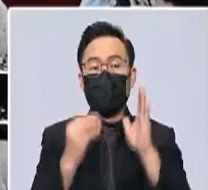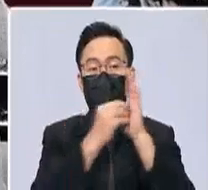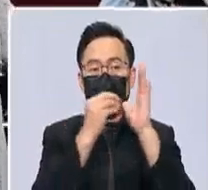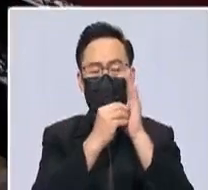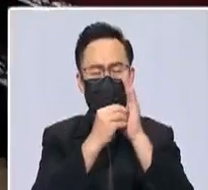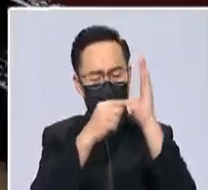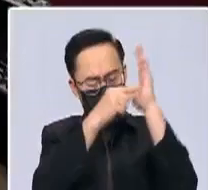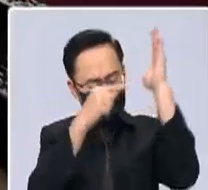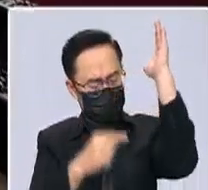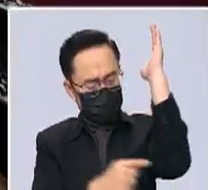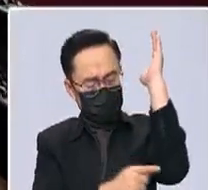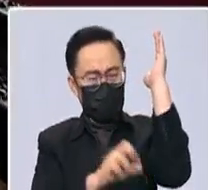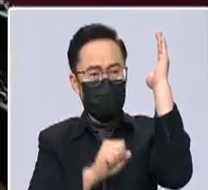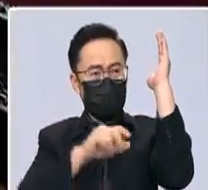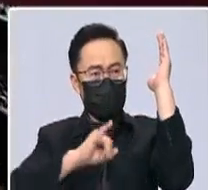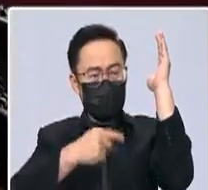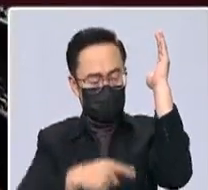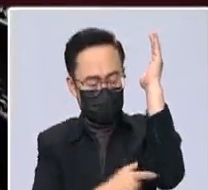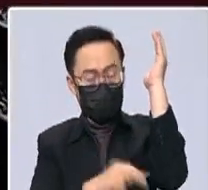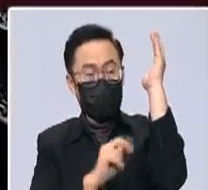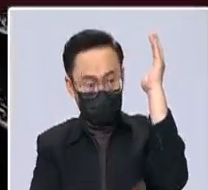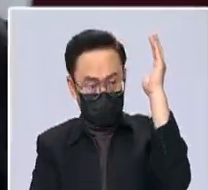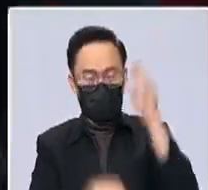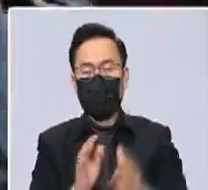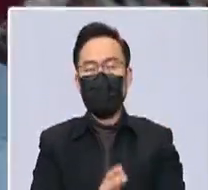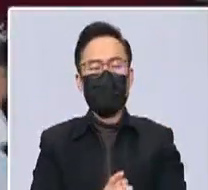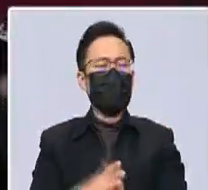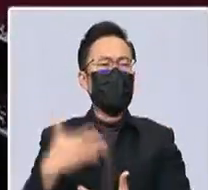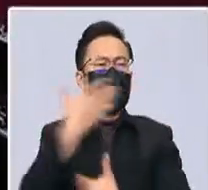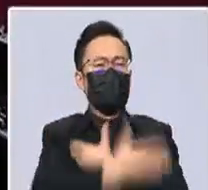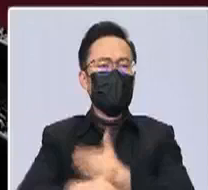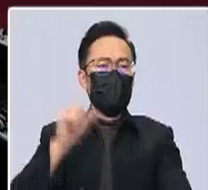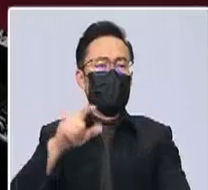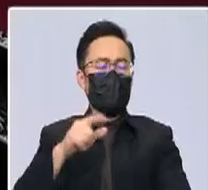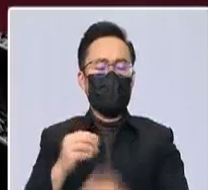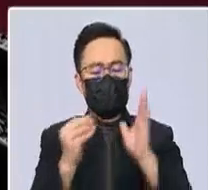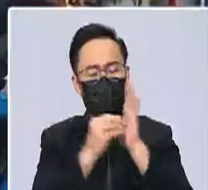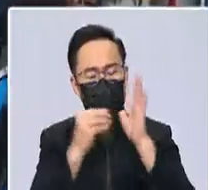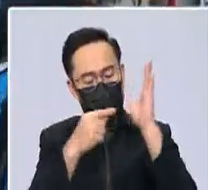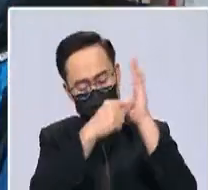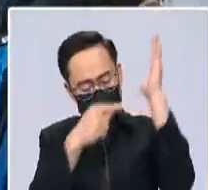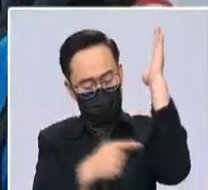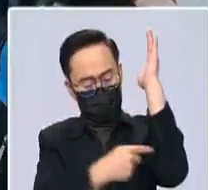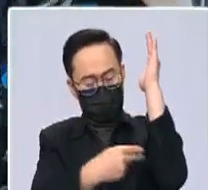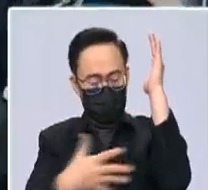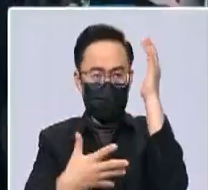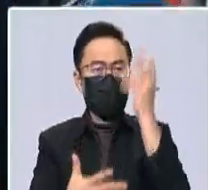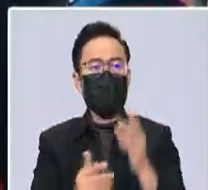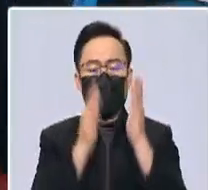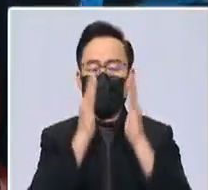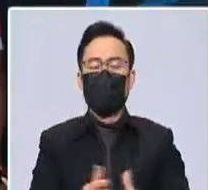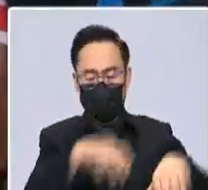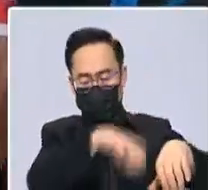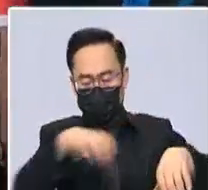พสุไหงโกลกและขบวนรถด่วนพิเศษทักษิณารัตน์31กรุงเทพหาดใหญ่มีผู้เดินทางเนี่ยเต็มทั้ง2